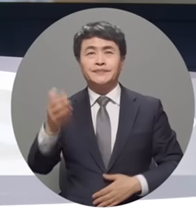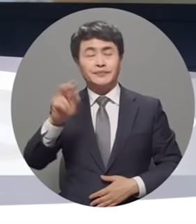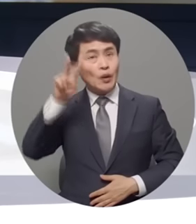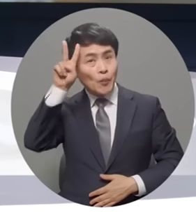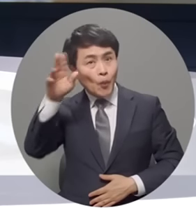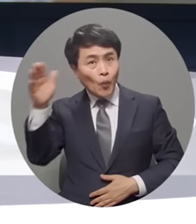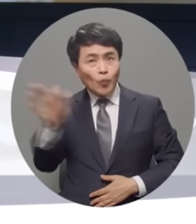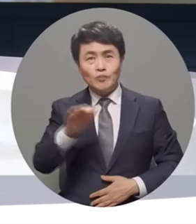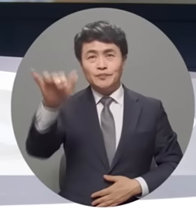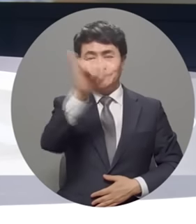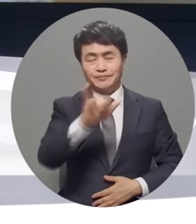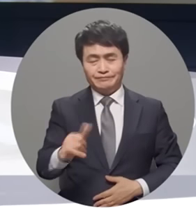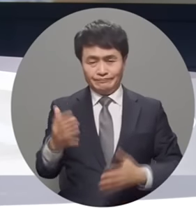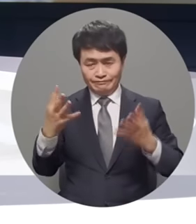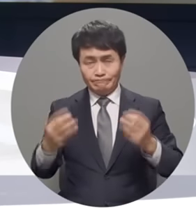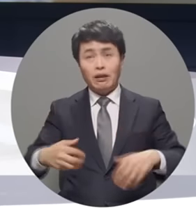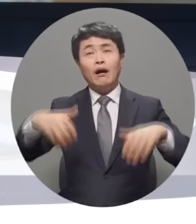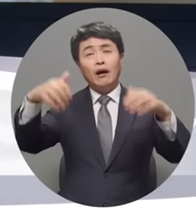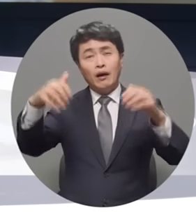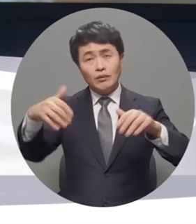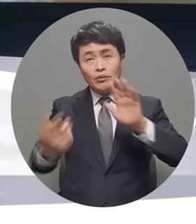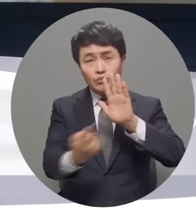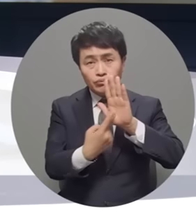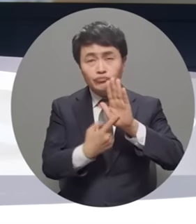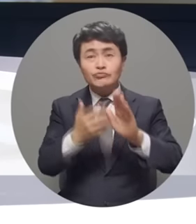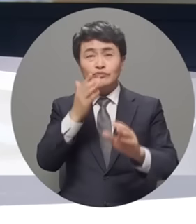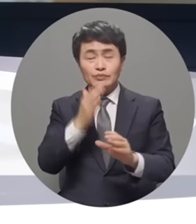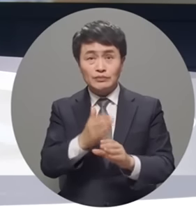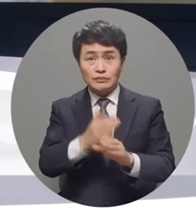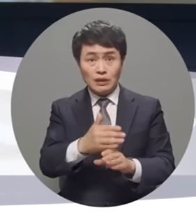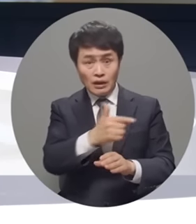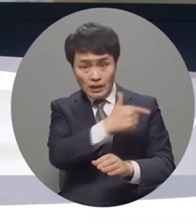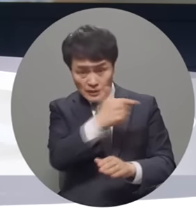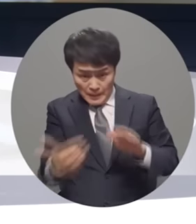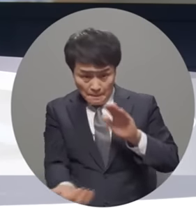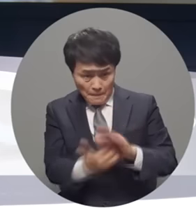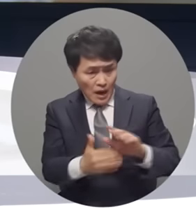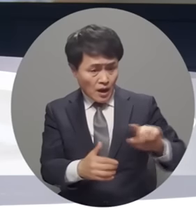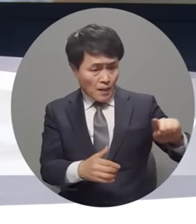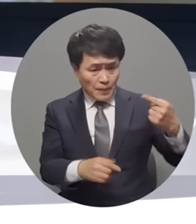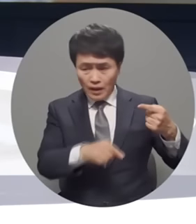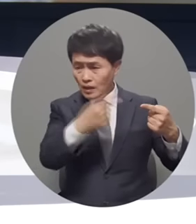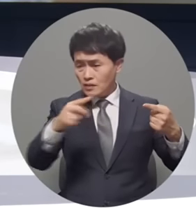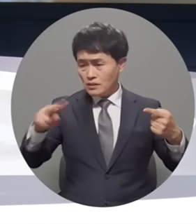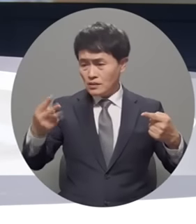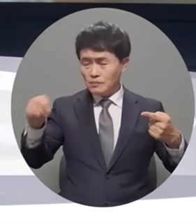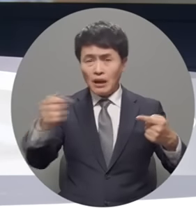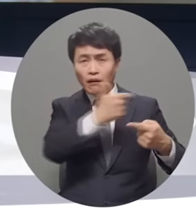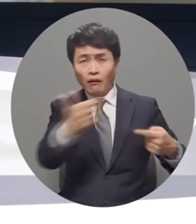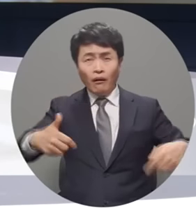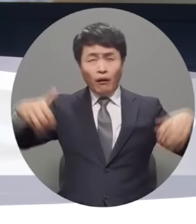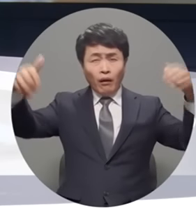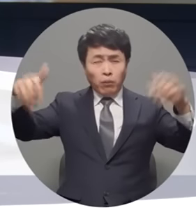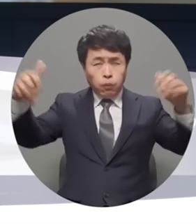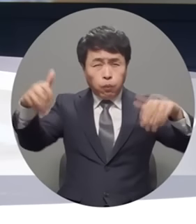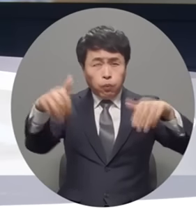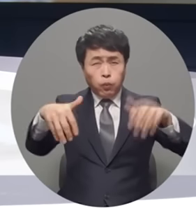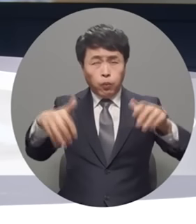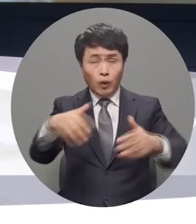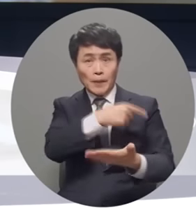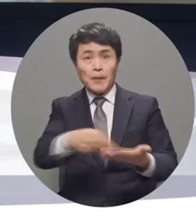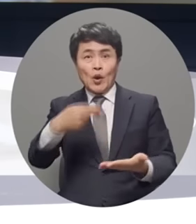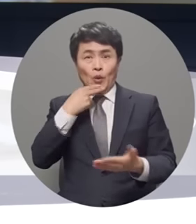모레부터는 전국에 많은 비가 예보돼 있는데요. 최고 100에서 200mm가 넘는 폭우가 예상되고 있어서 피해